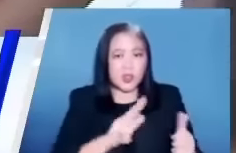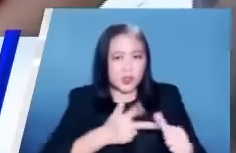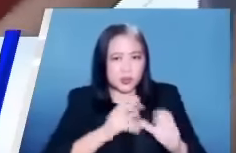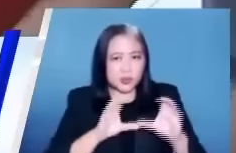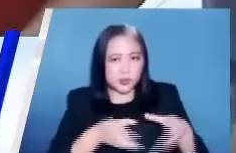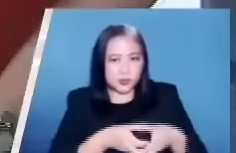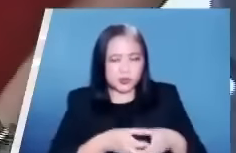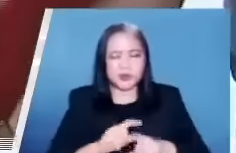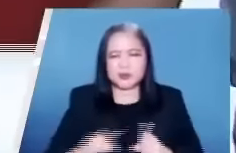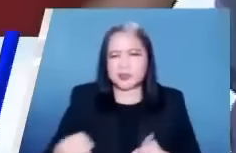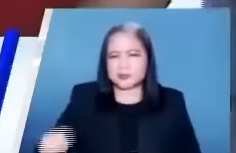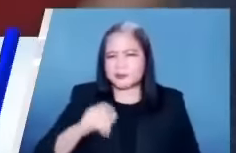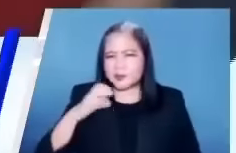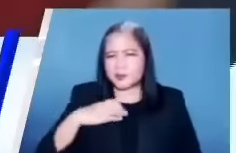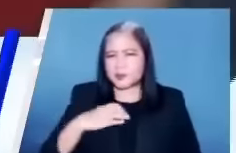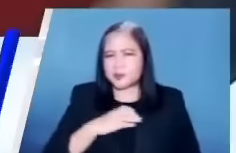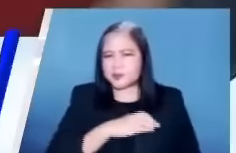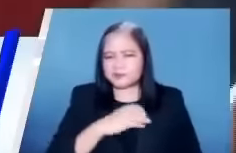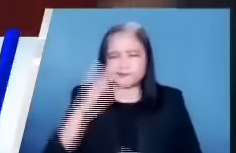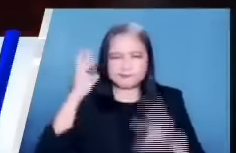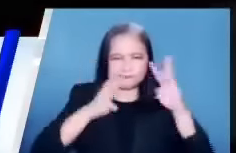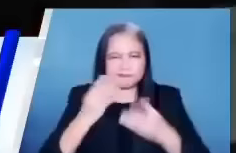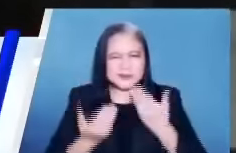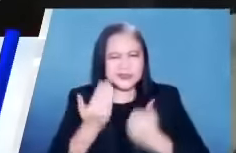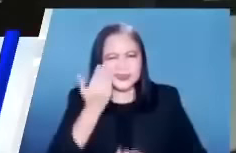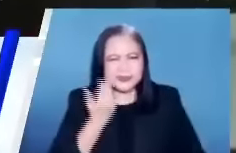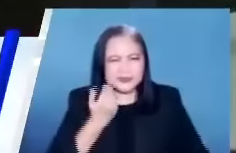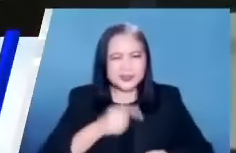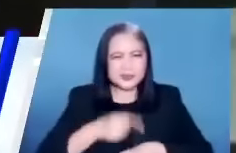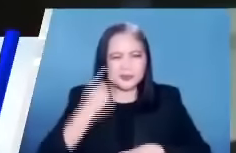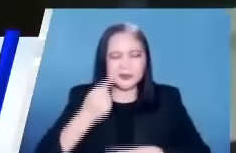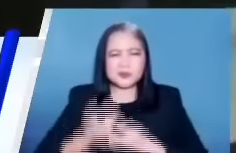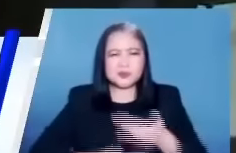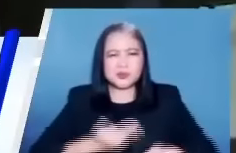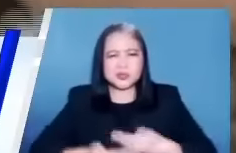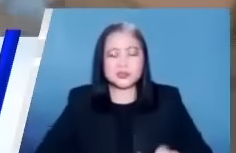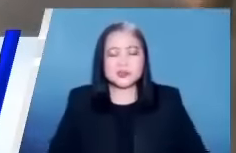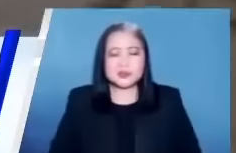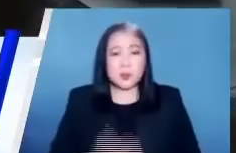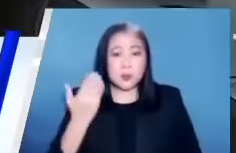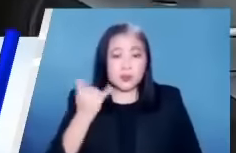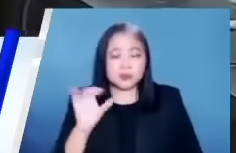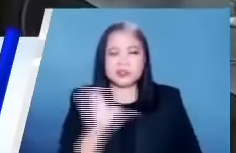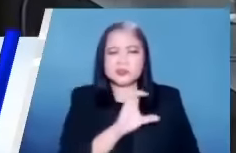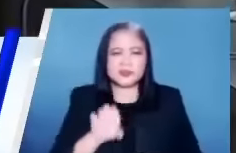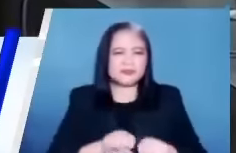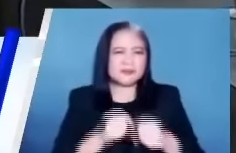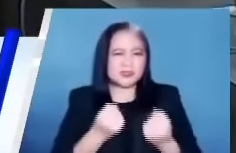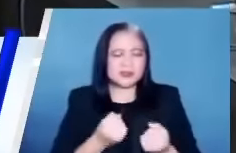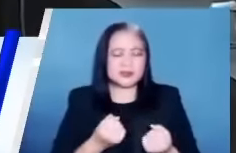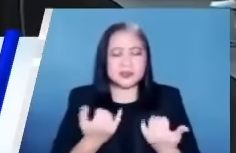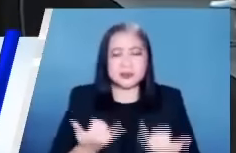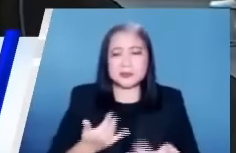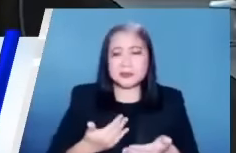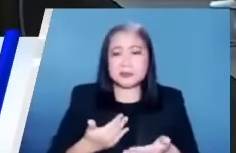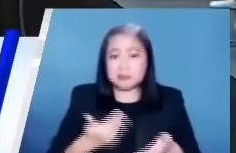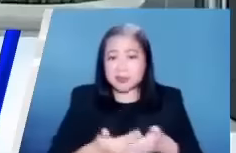congresista na baka kapos na sa oras para sa impeachment Bukod sa Christmas break malapit ng magsimula ang kampanya para sa El